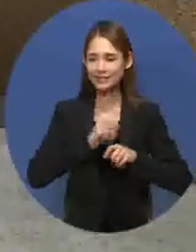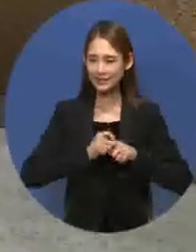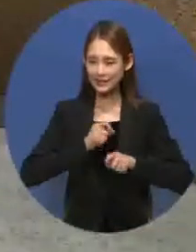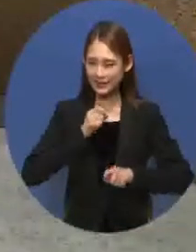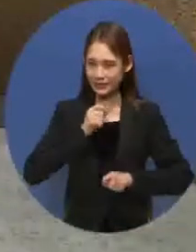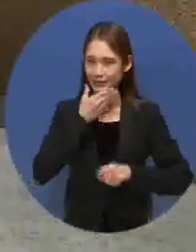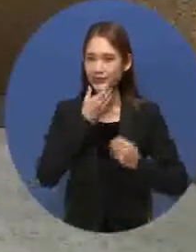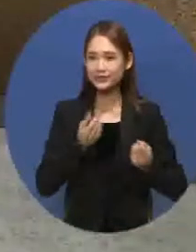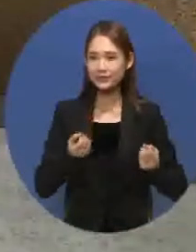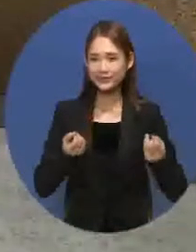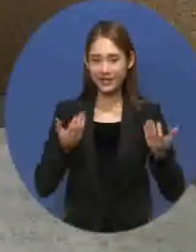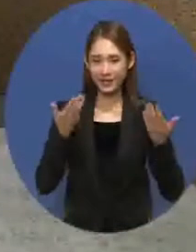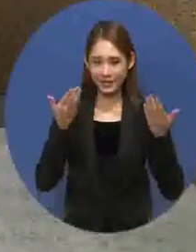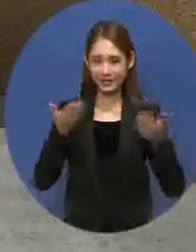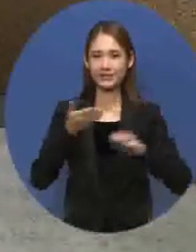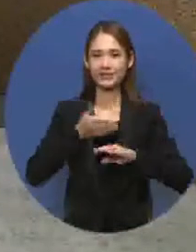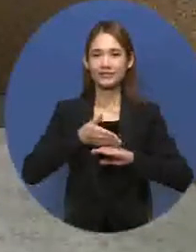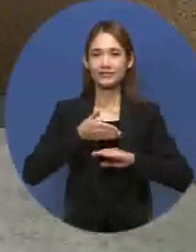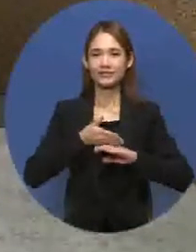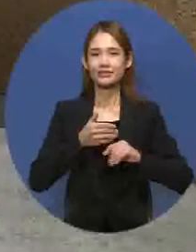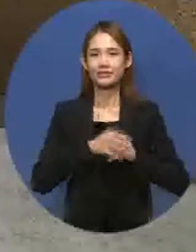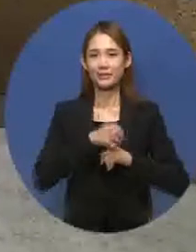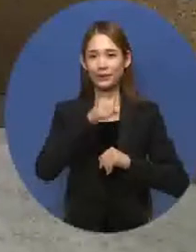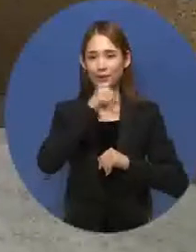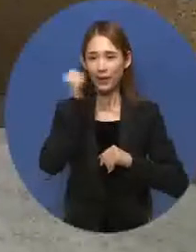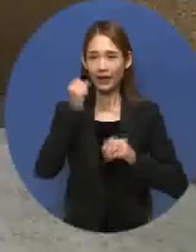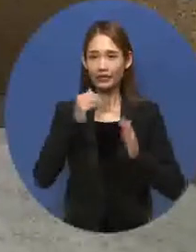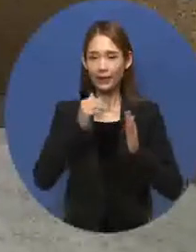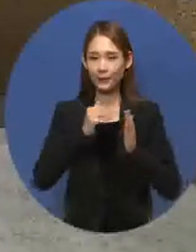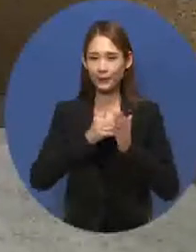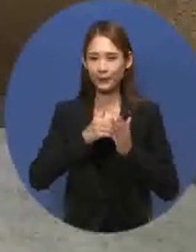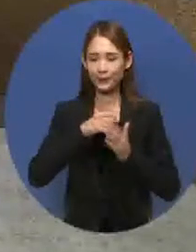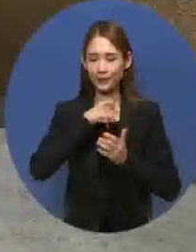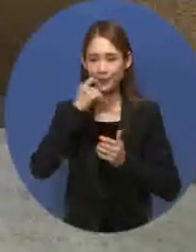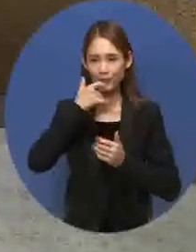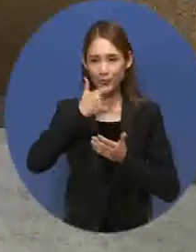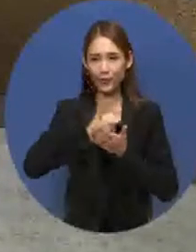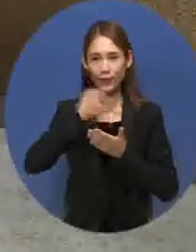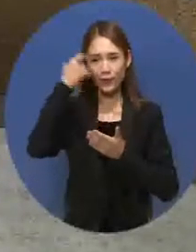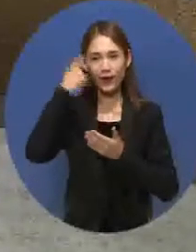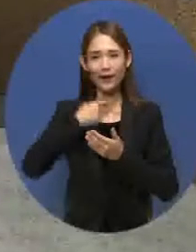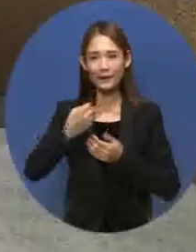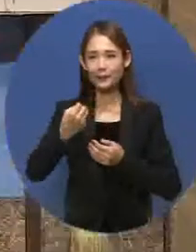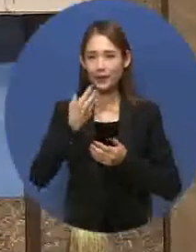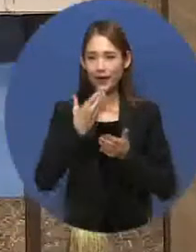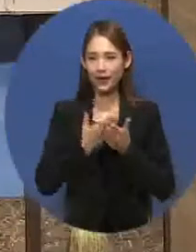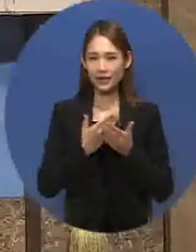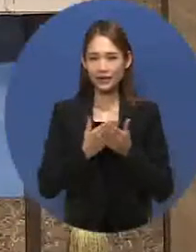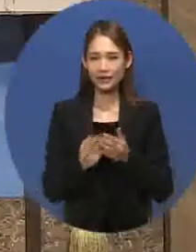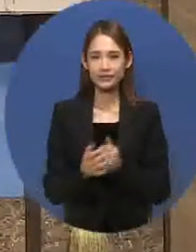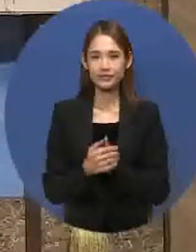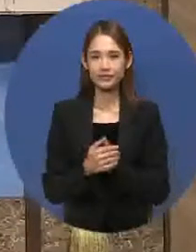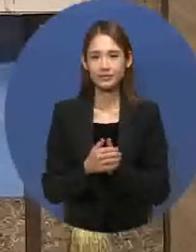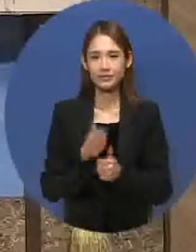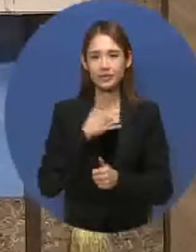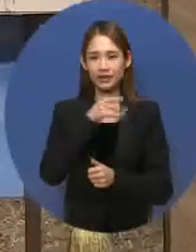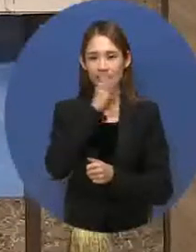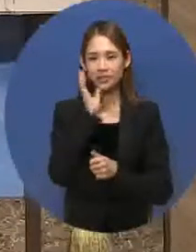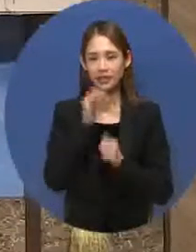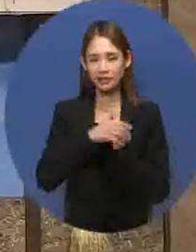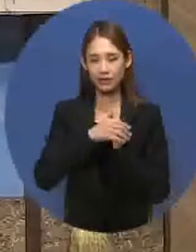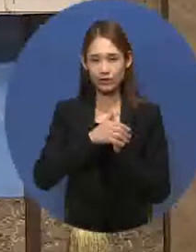축하드립니다. 감사합니다. 네, 이 당선 소감 한마디 해주시죠. 제가